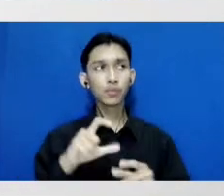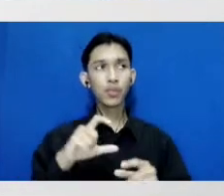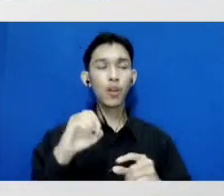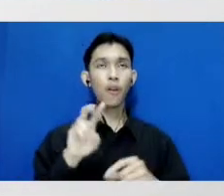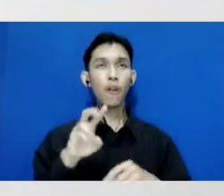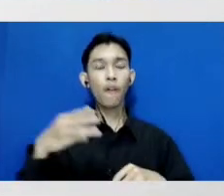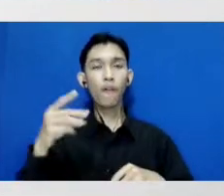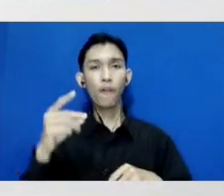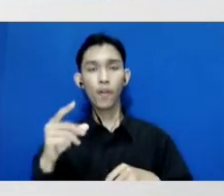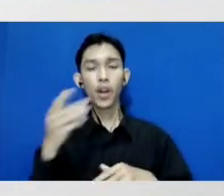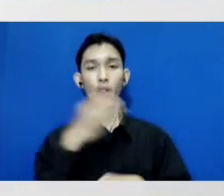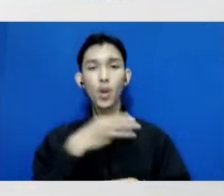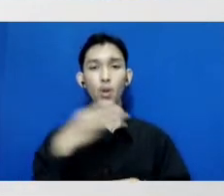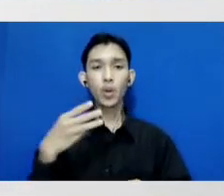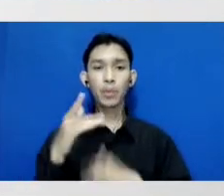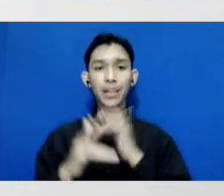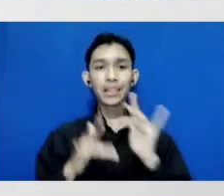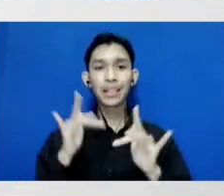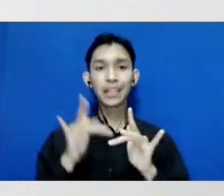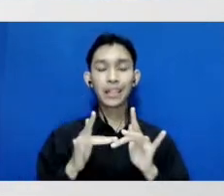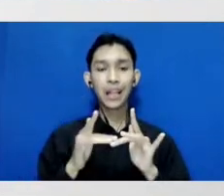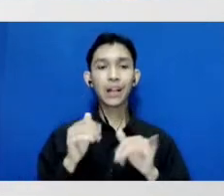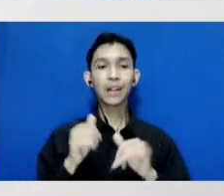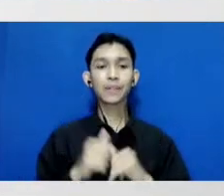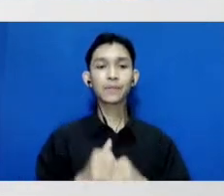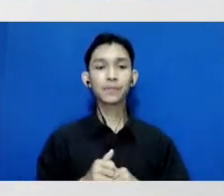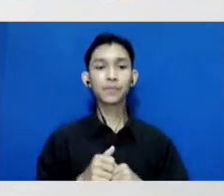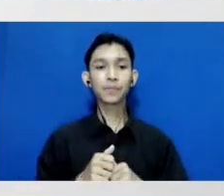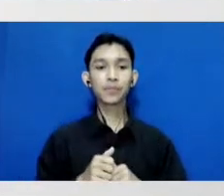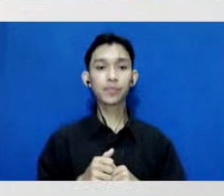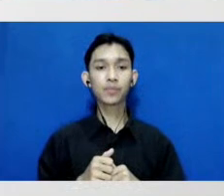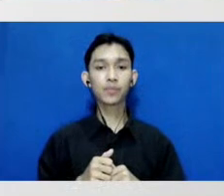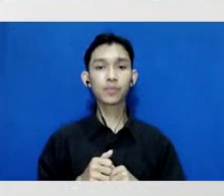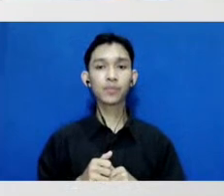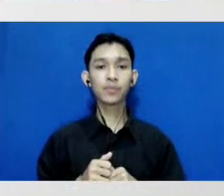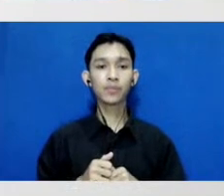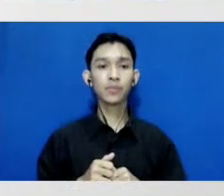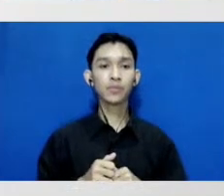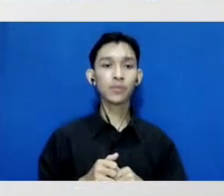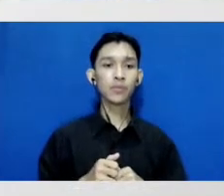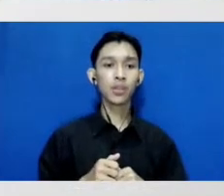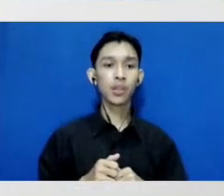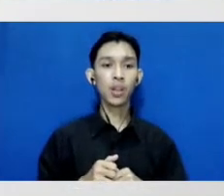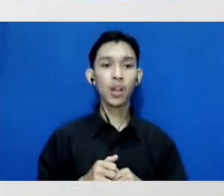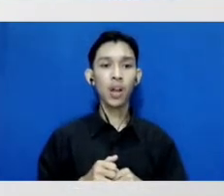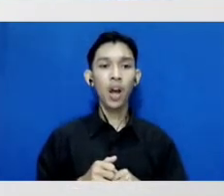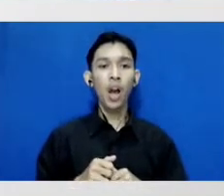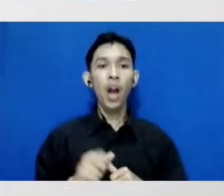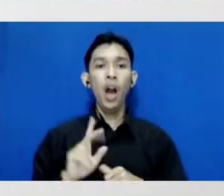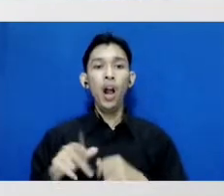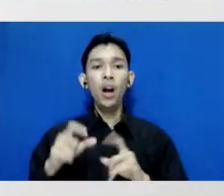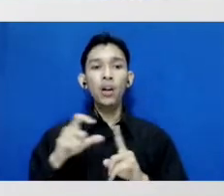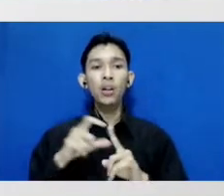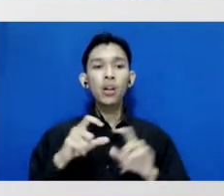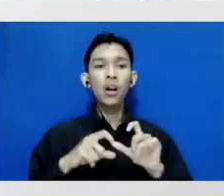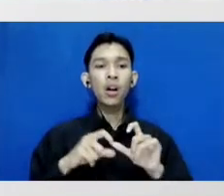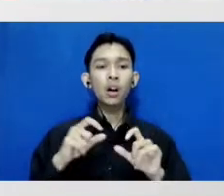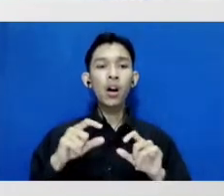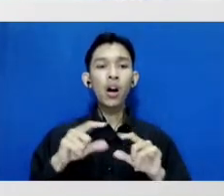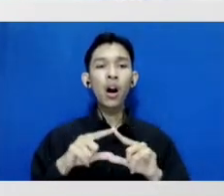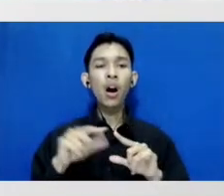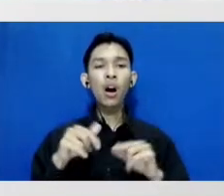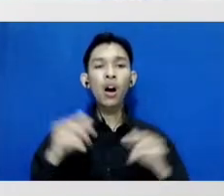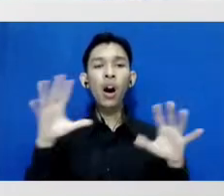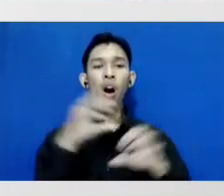itu berfokus pada aspek privacy, sementara DSA ini, Digital Services Act, akan berfokus pada, akan